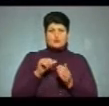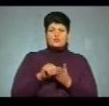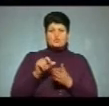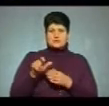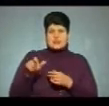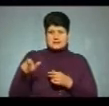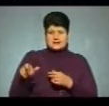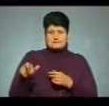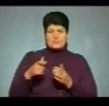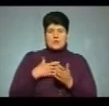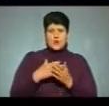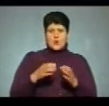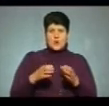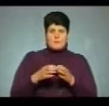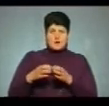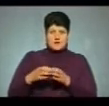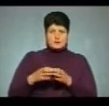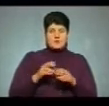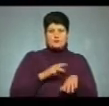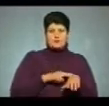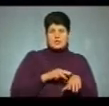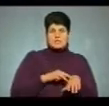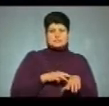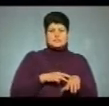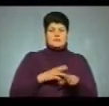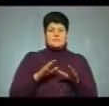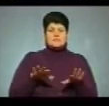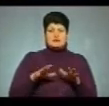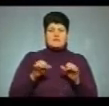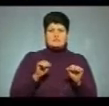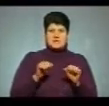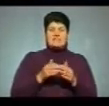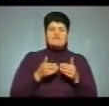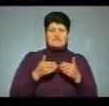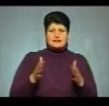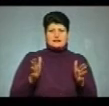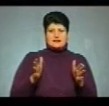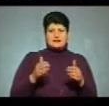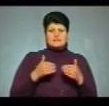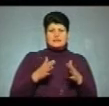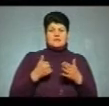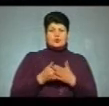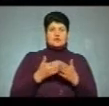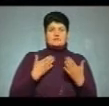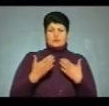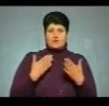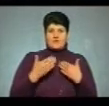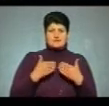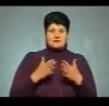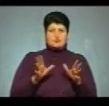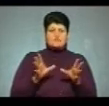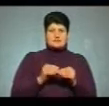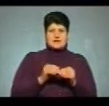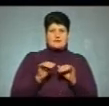учасники – це громада, поліція та місцева влада, громадські організації – відкриті. Відкриті до спілкування, відкриті до